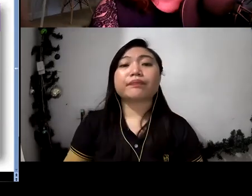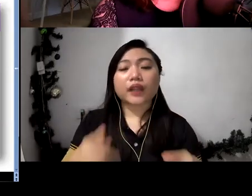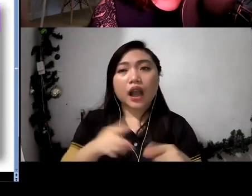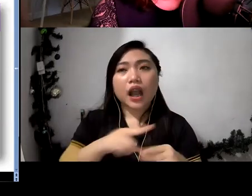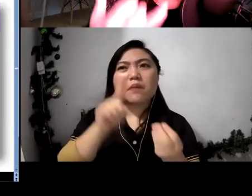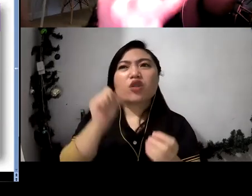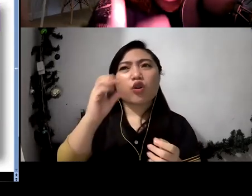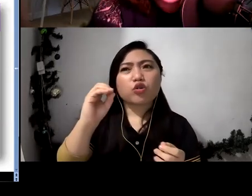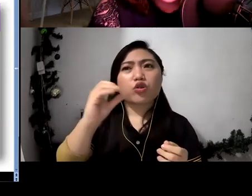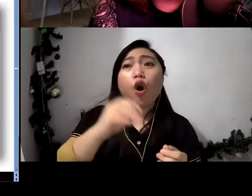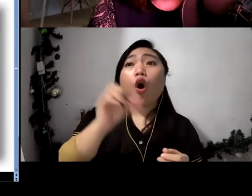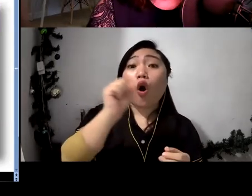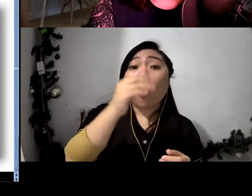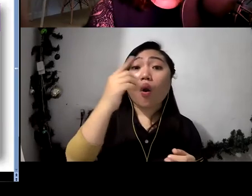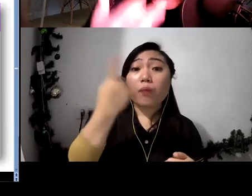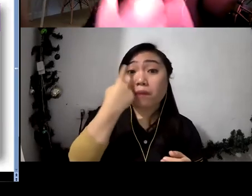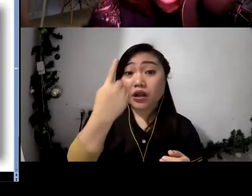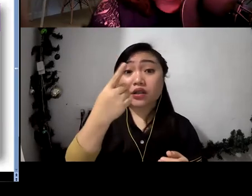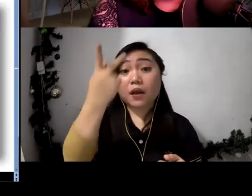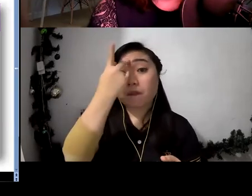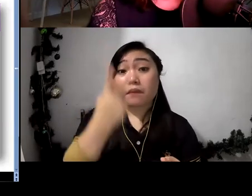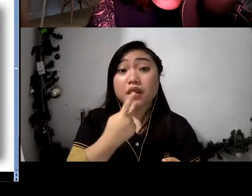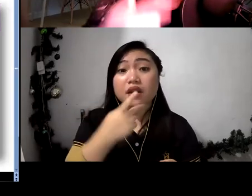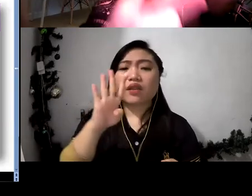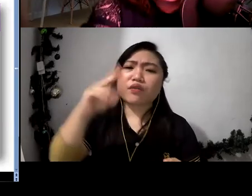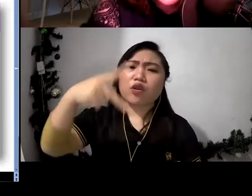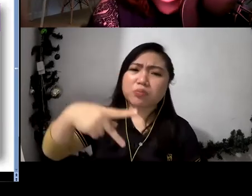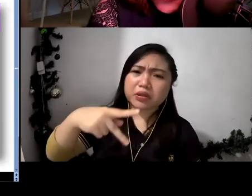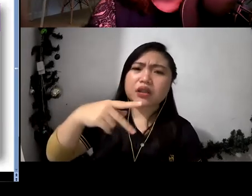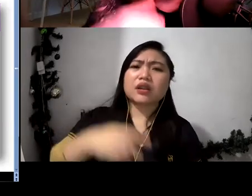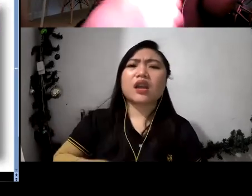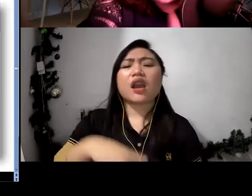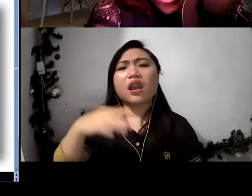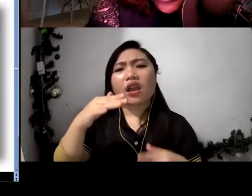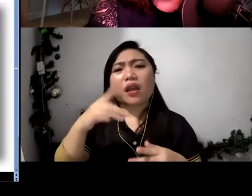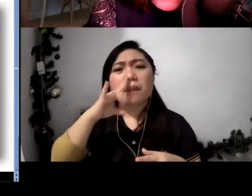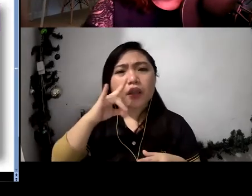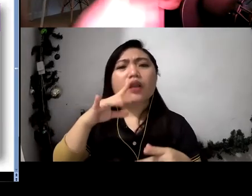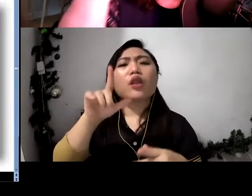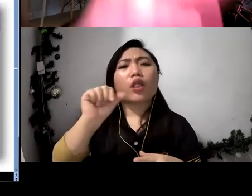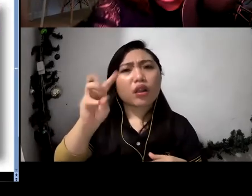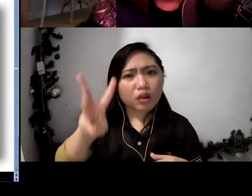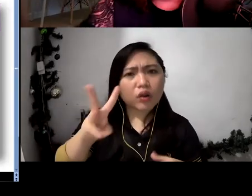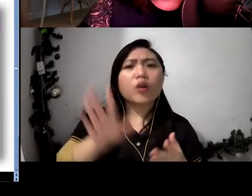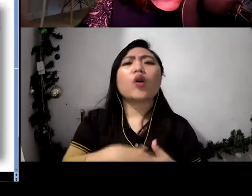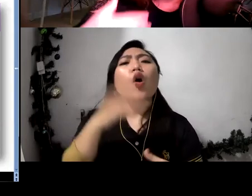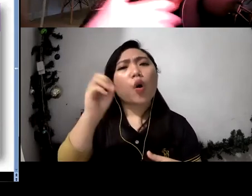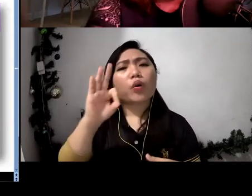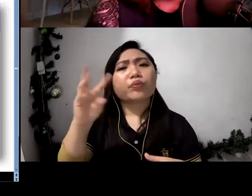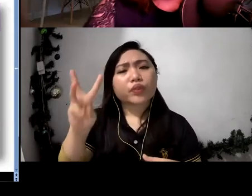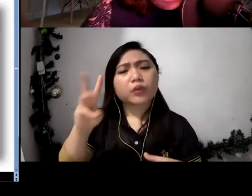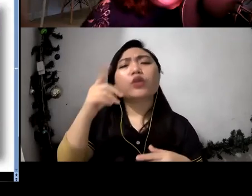parent law, yung senior citizen act, yung poor peace, yung kasambahay law, yung OFW law, bahagi po yan